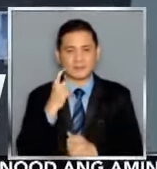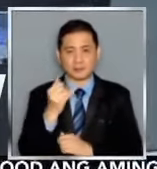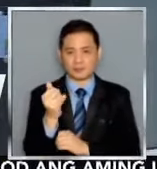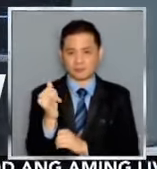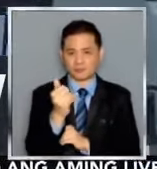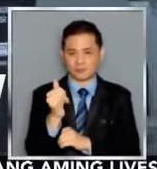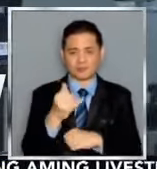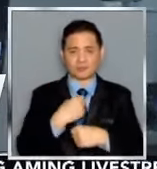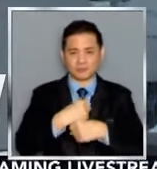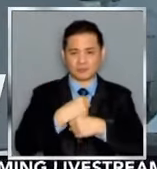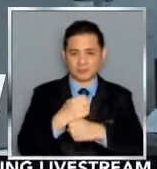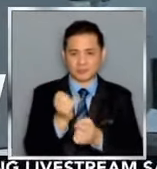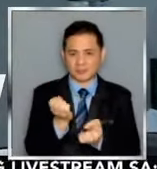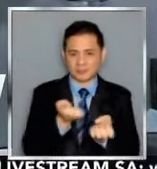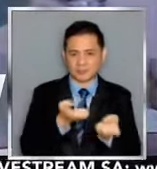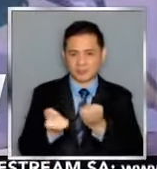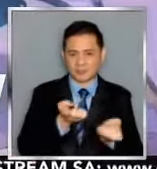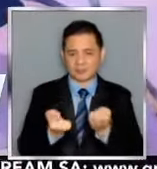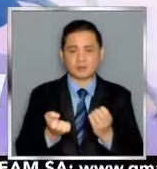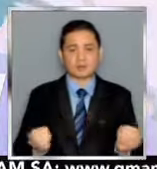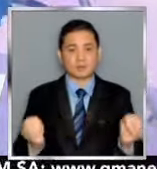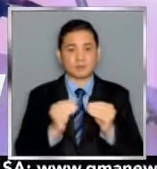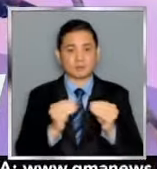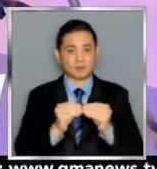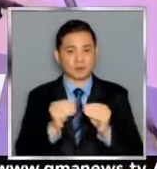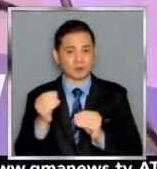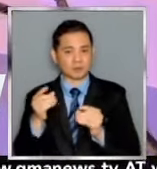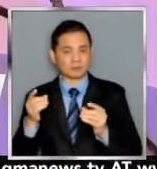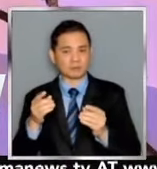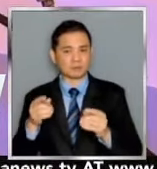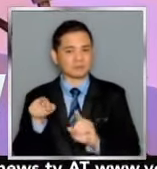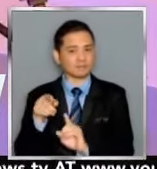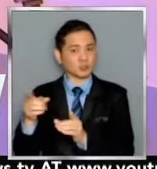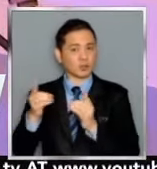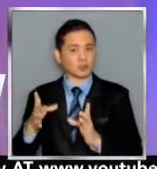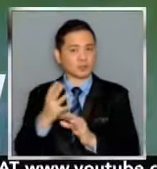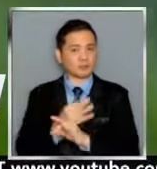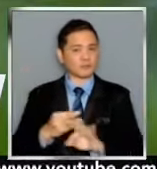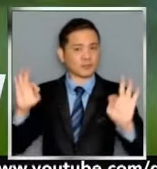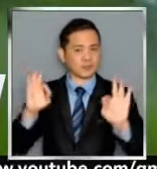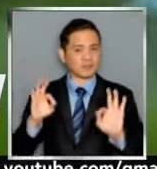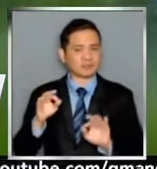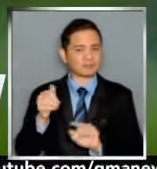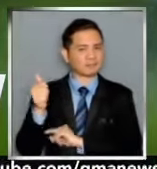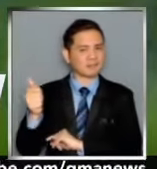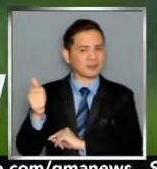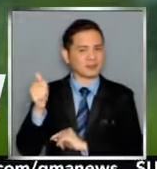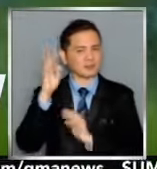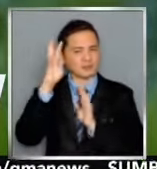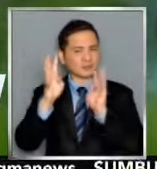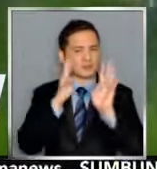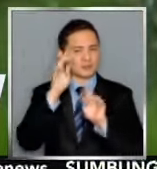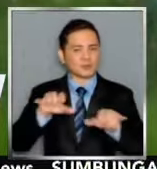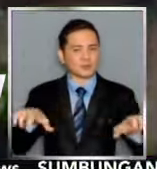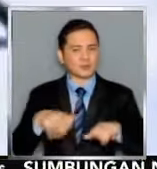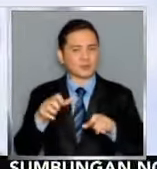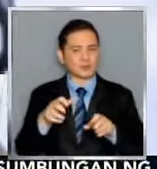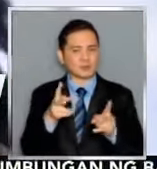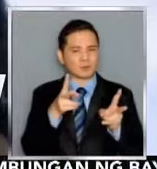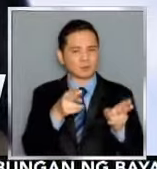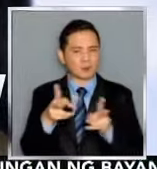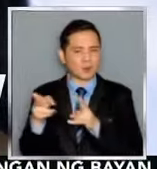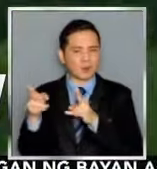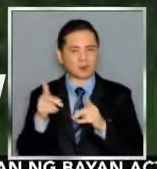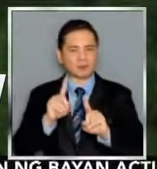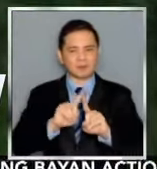lang, mas malaya na ang mga direktor na maipakita at magawa ang nais nila sa mga shots at visual aesthetics o